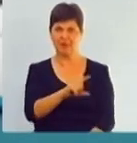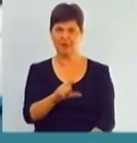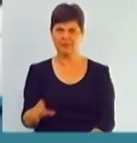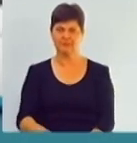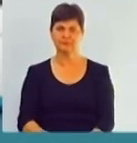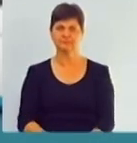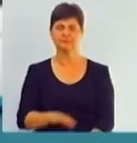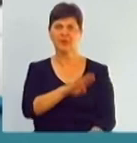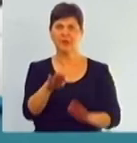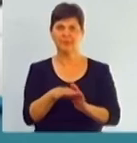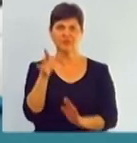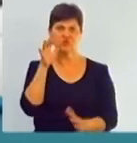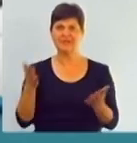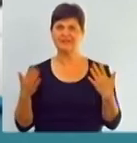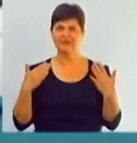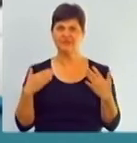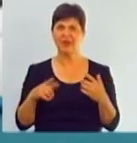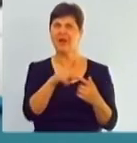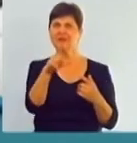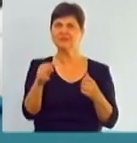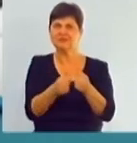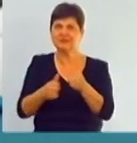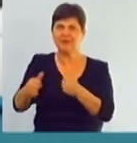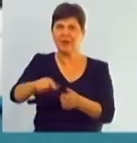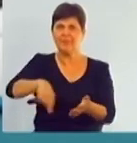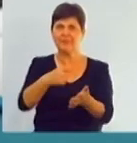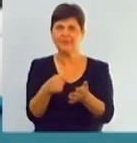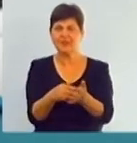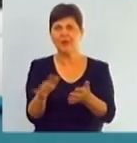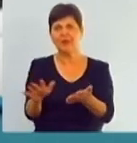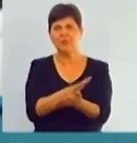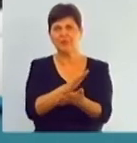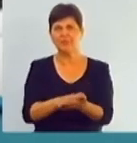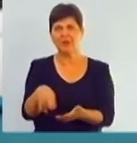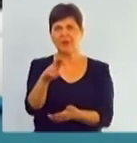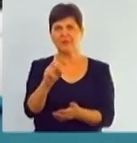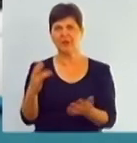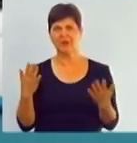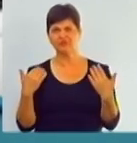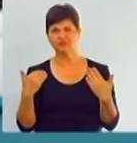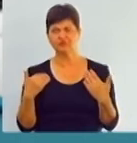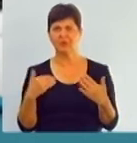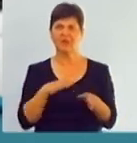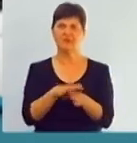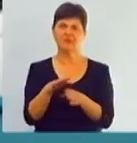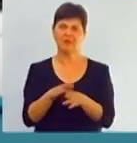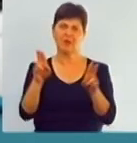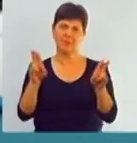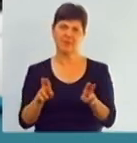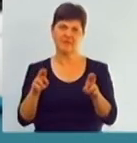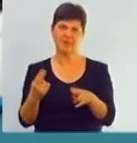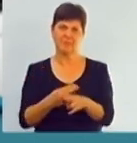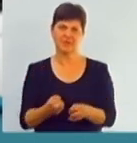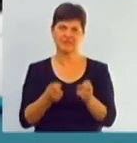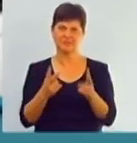Під час відпочинку за містом або ж прибираючи на дачах і присадибних ділянках, завжди дотримуйтесь вимог правил пожежної безпеки.